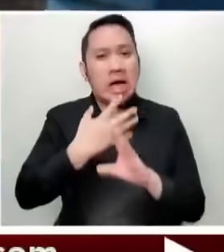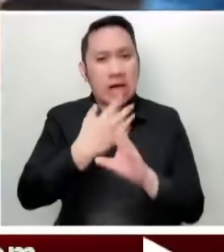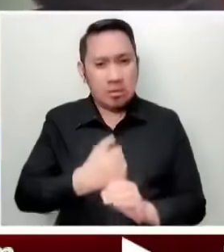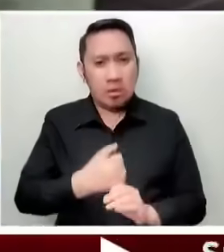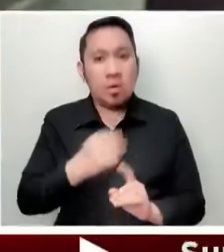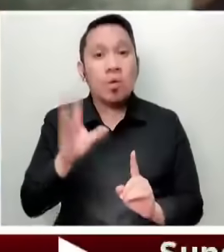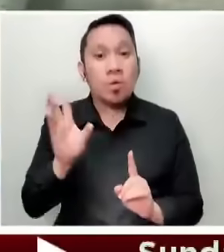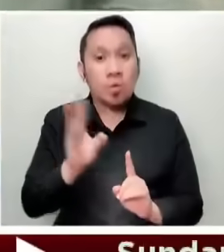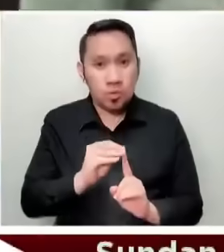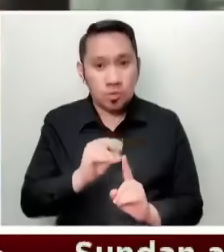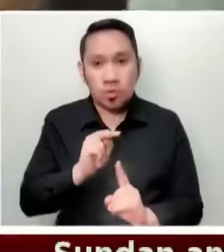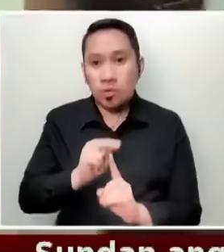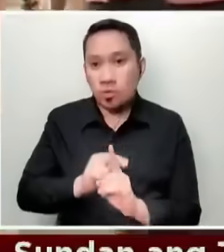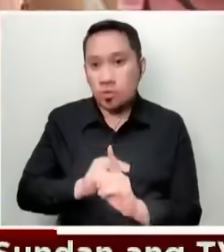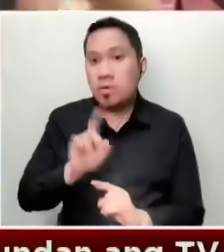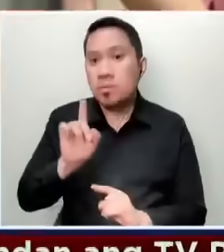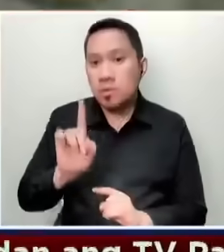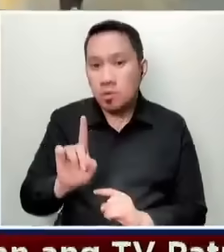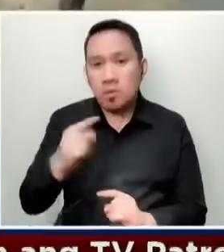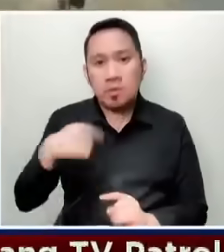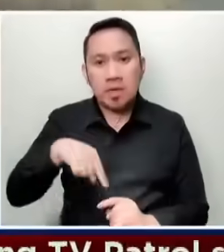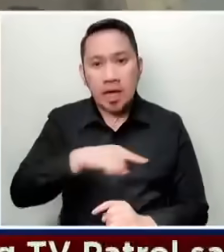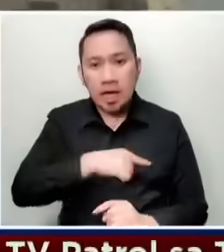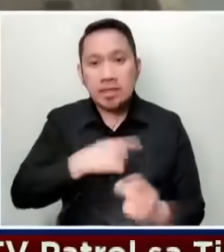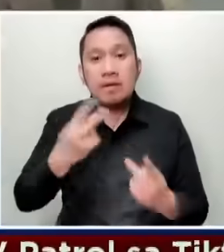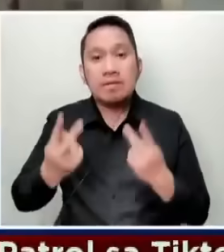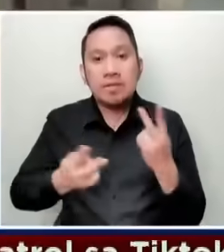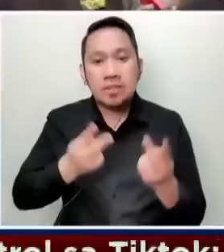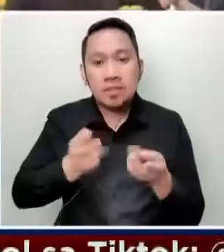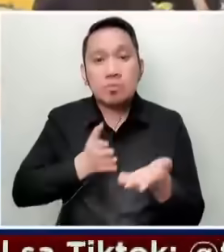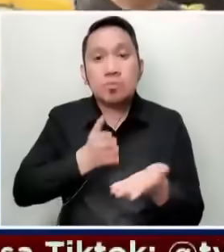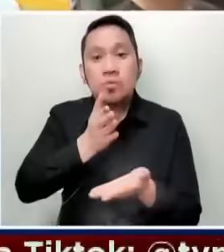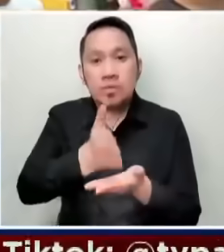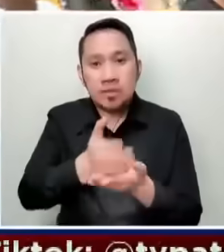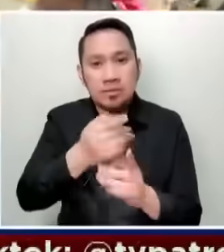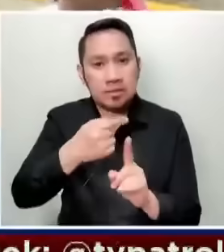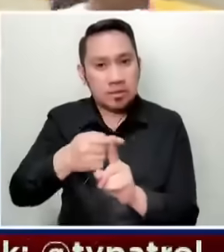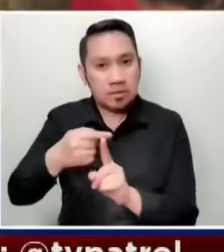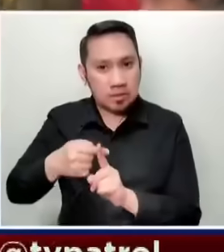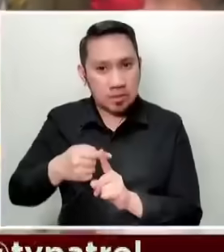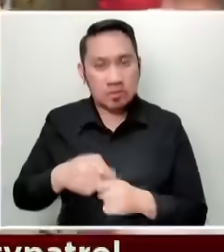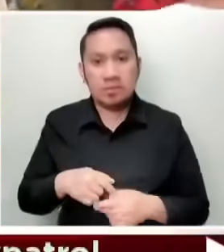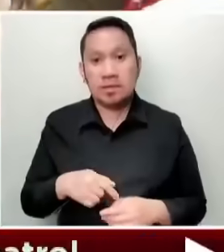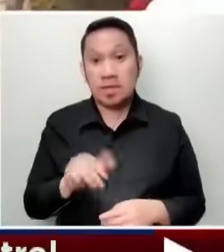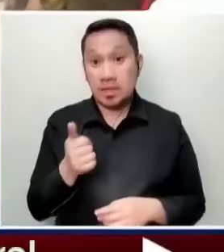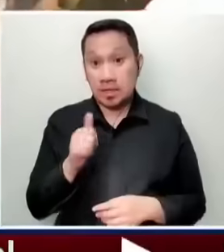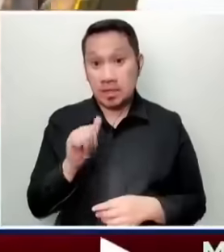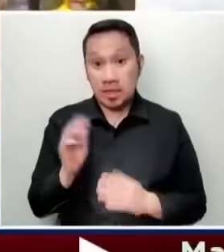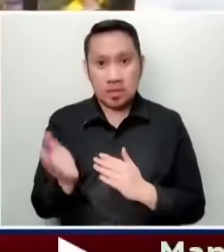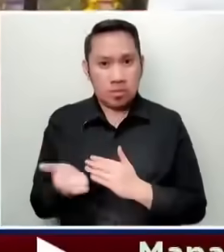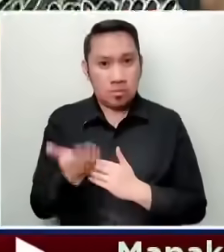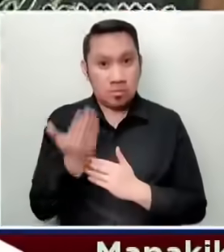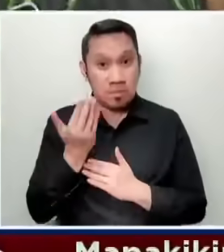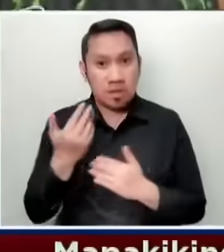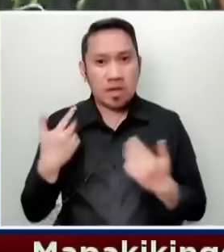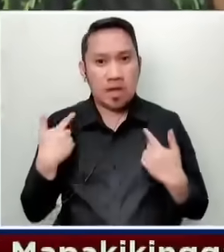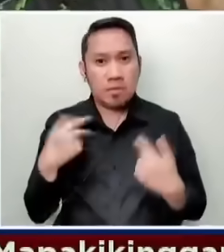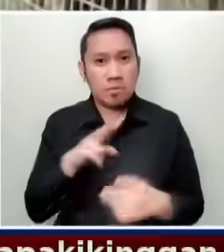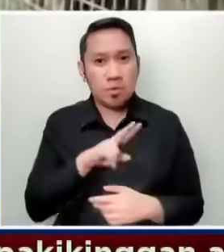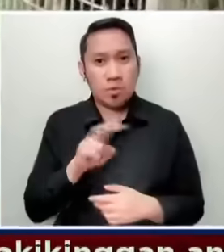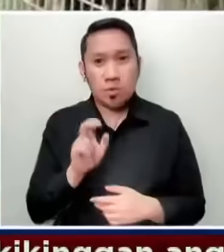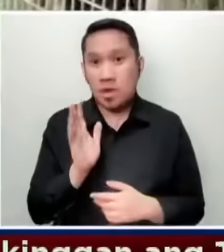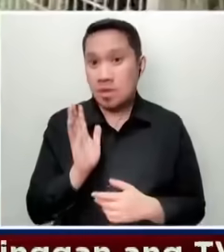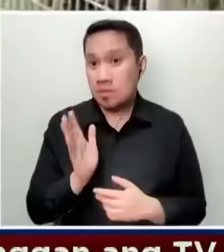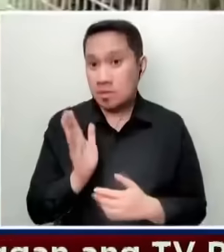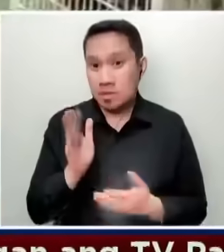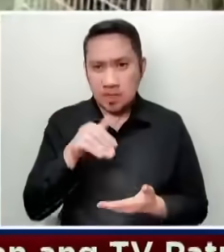na November 1 po tayo pupunta sa sementeryo. Kaya alas 10 pa lang ng umaga, pumalo na sa 250,000 ang